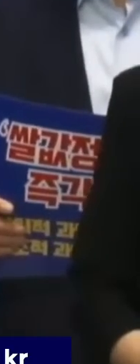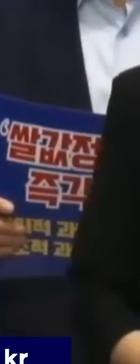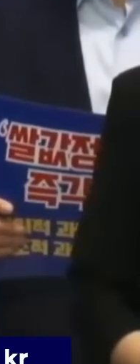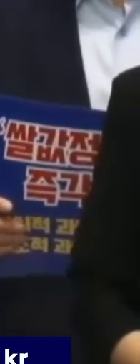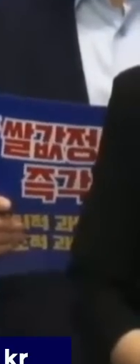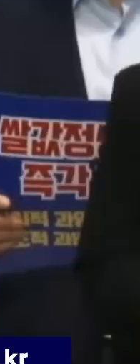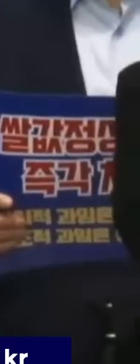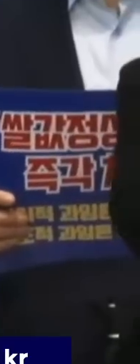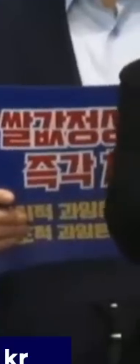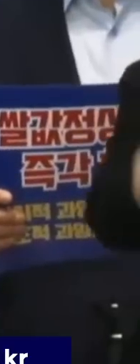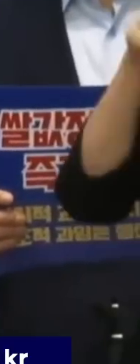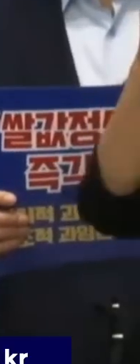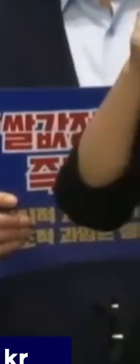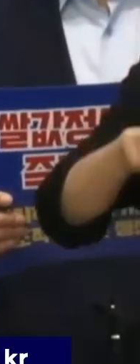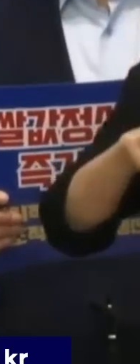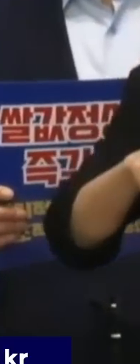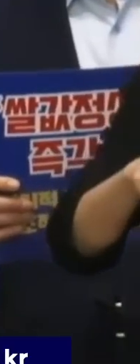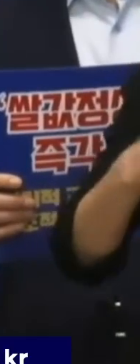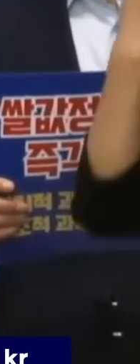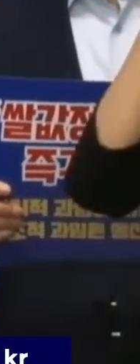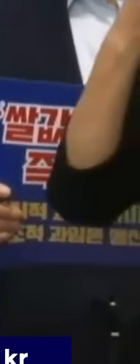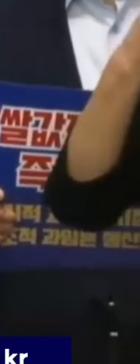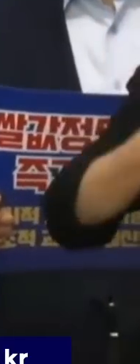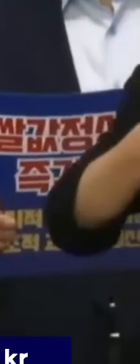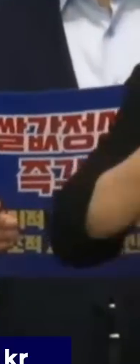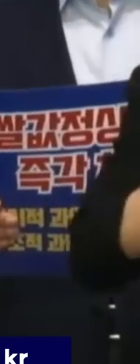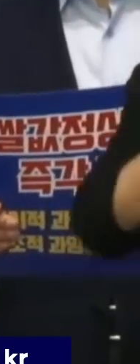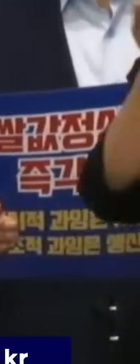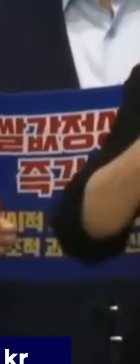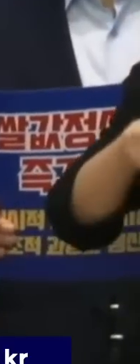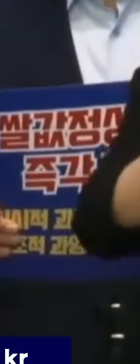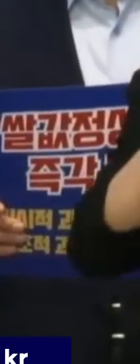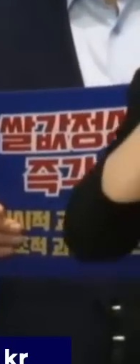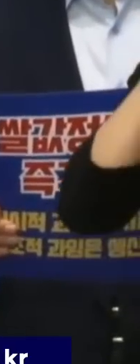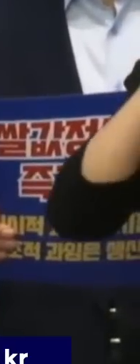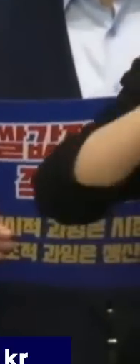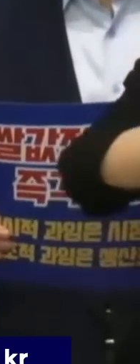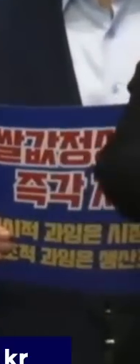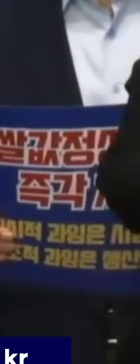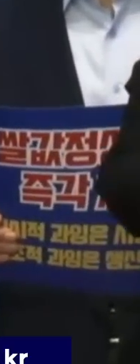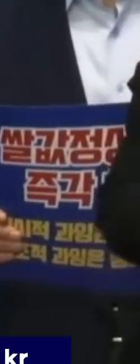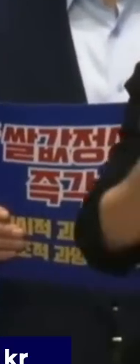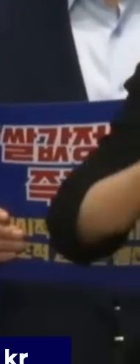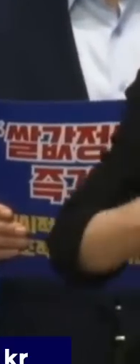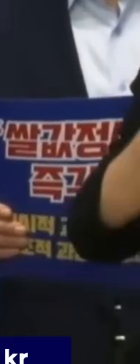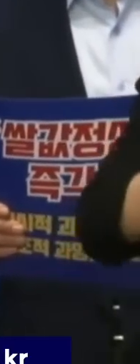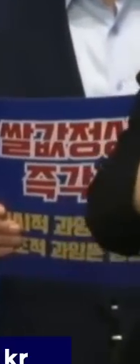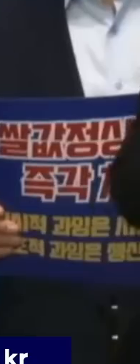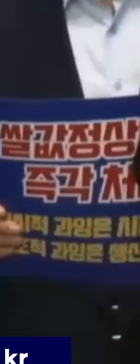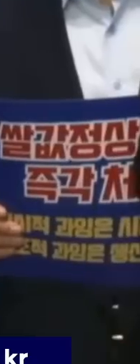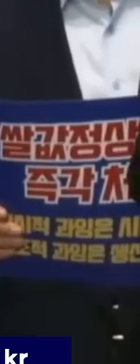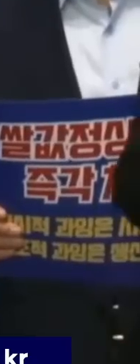우선은 양곡관리법의 조속한 처리를 위해 최선을 다하겠습니다만 법원이 처리된다 하더라도 쌀값